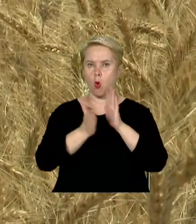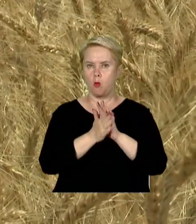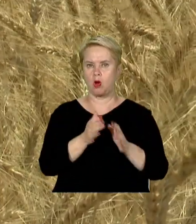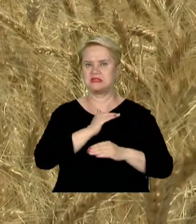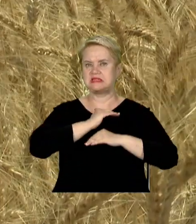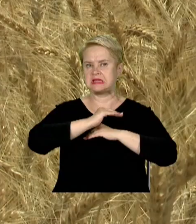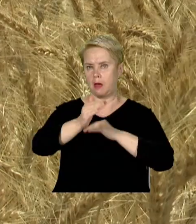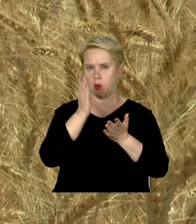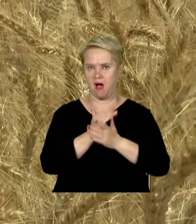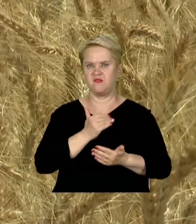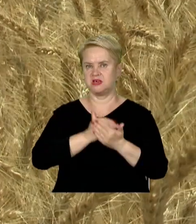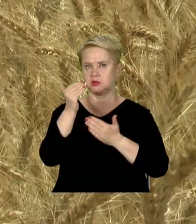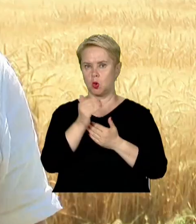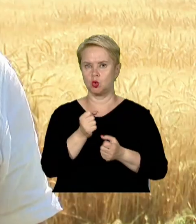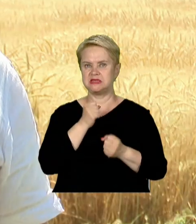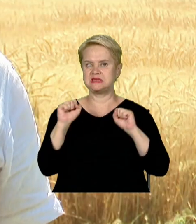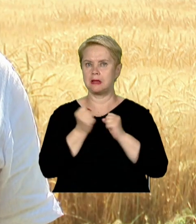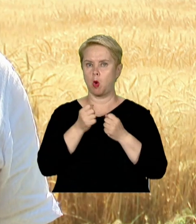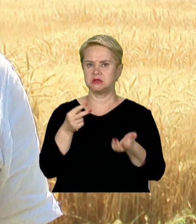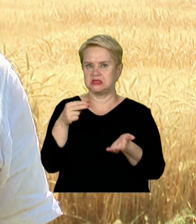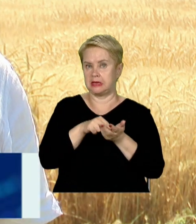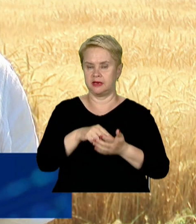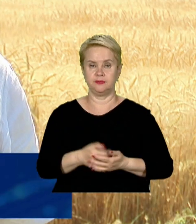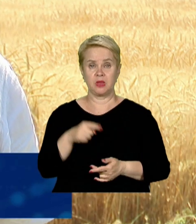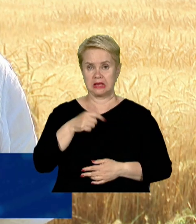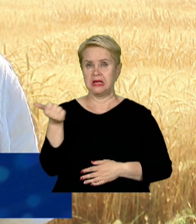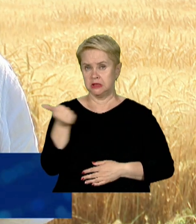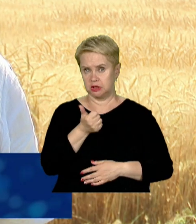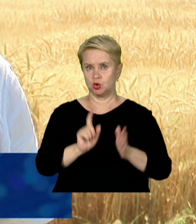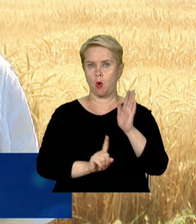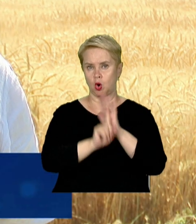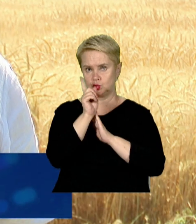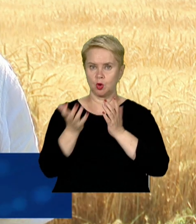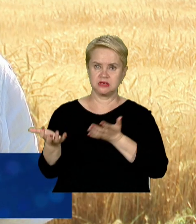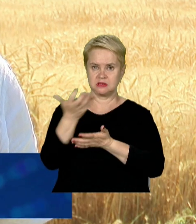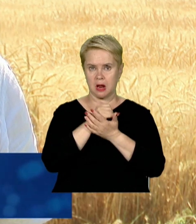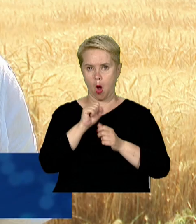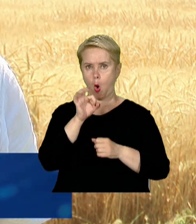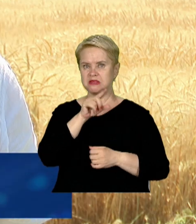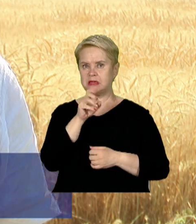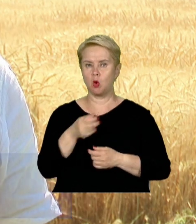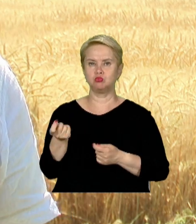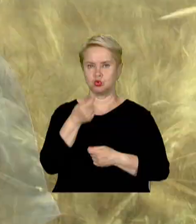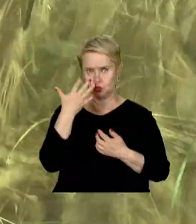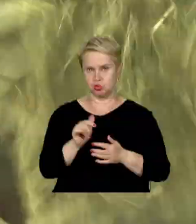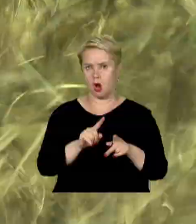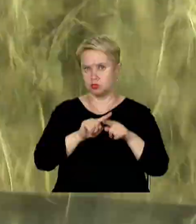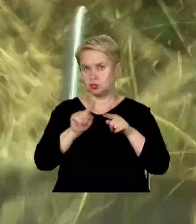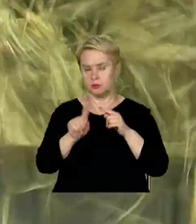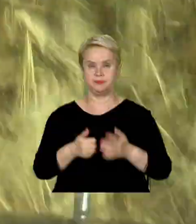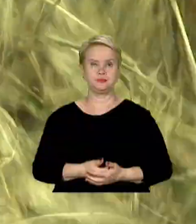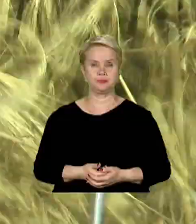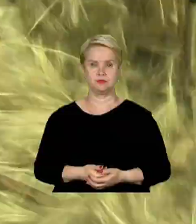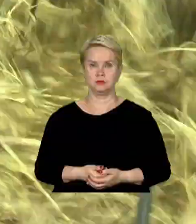степу, має високу зимостійкість. Я думаю, що на цьому тижні і розпочнемо збирати і озиму пшеницю. Вона вже доходить.